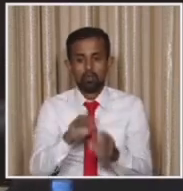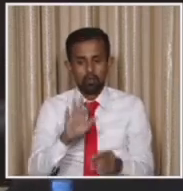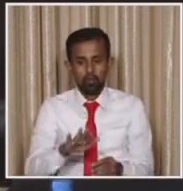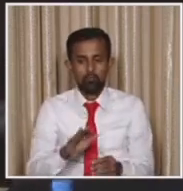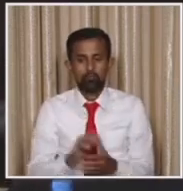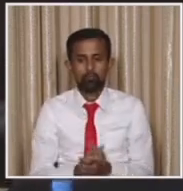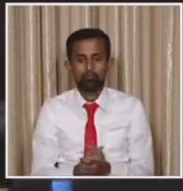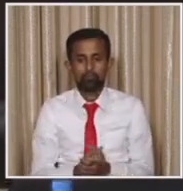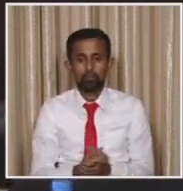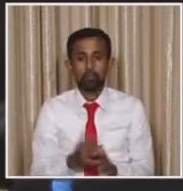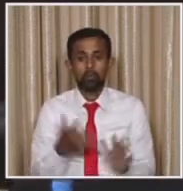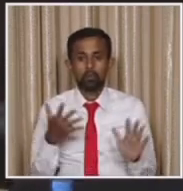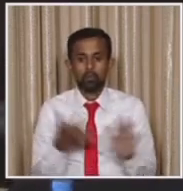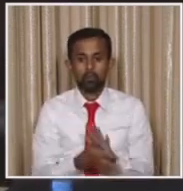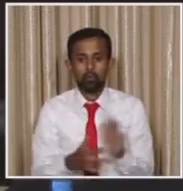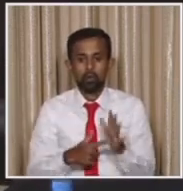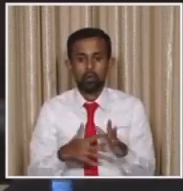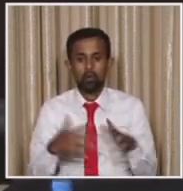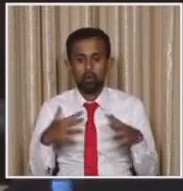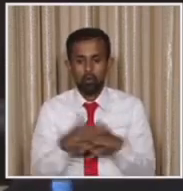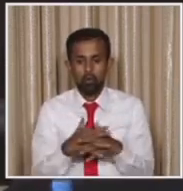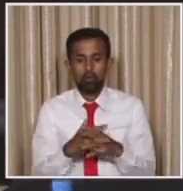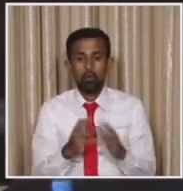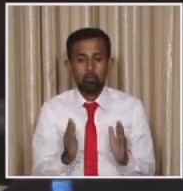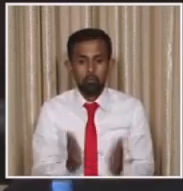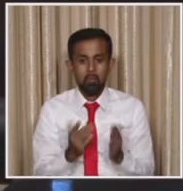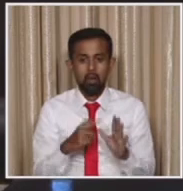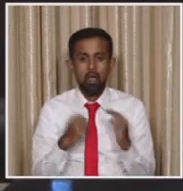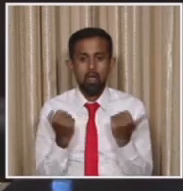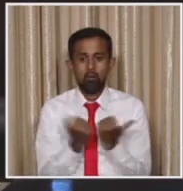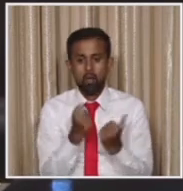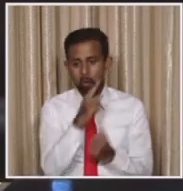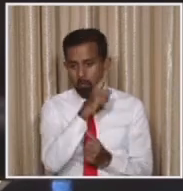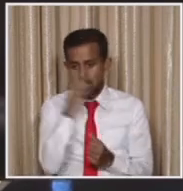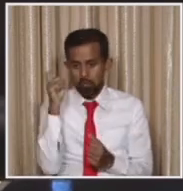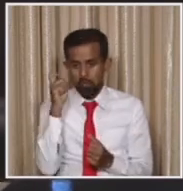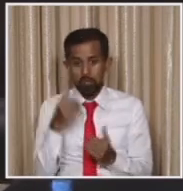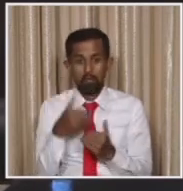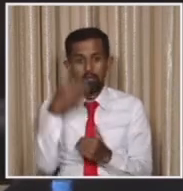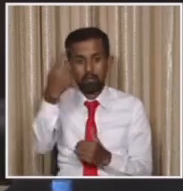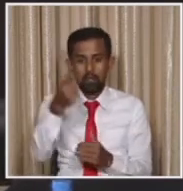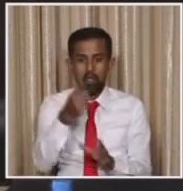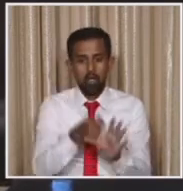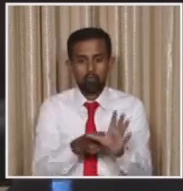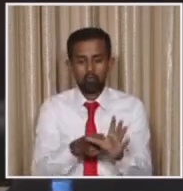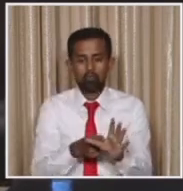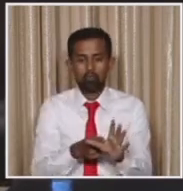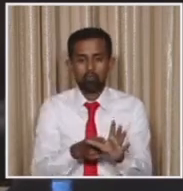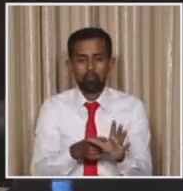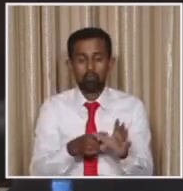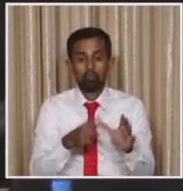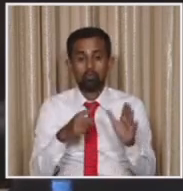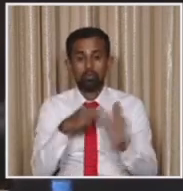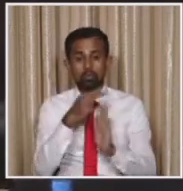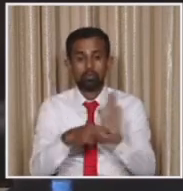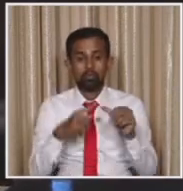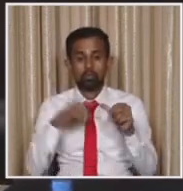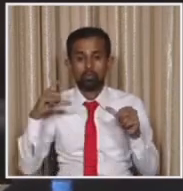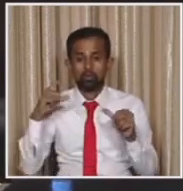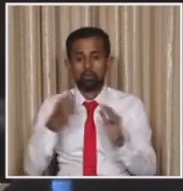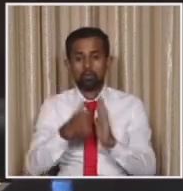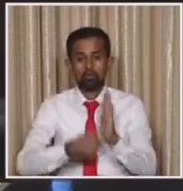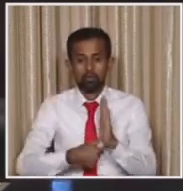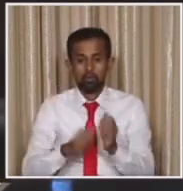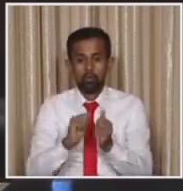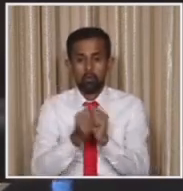පස්සේ අපරාධ නීතියේ ප්‍රතිපාදන බලාත්මක කරන්න ඕනේ අප්‍රේල් මාසයේ වෙනකොට එන අවුරුද්ද. ජාතික විගණන පනත සංශෝධනය